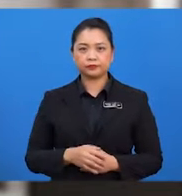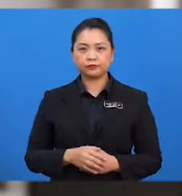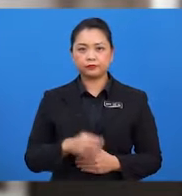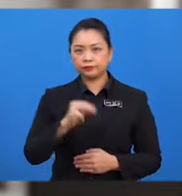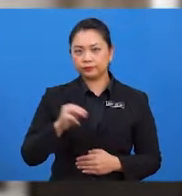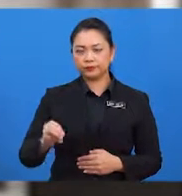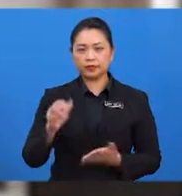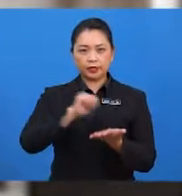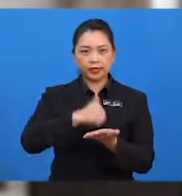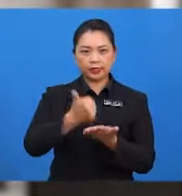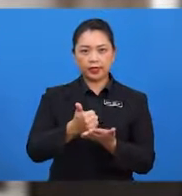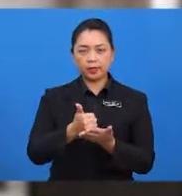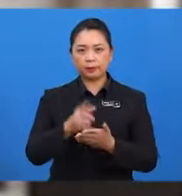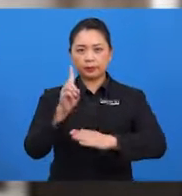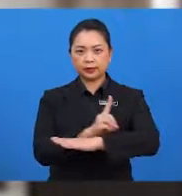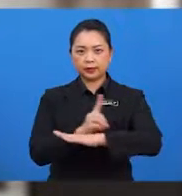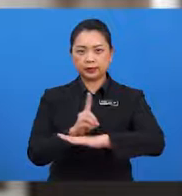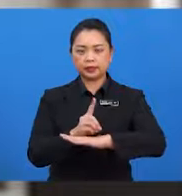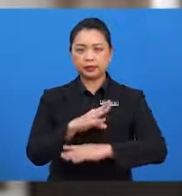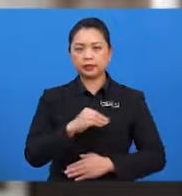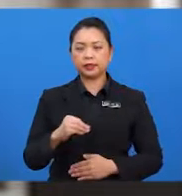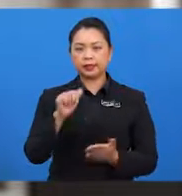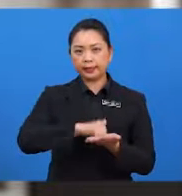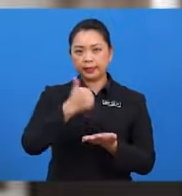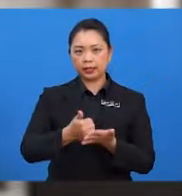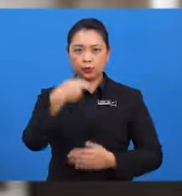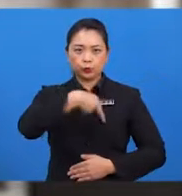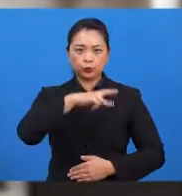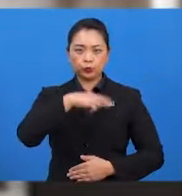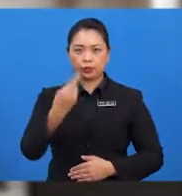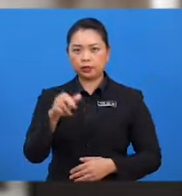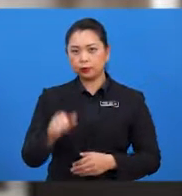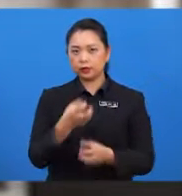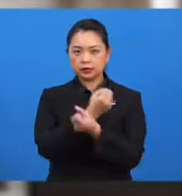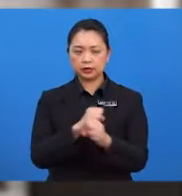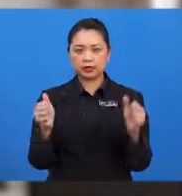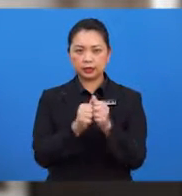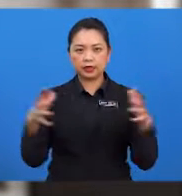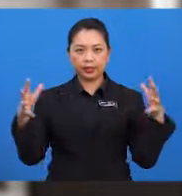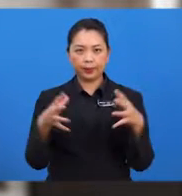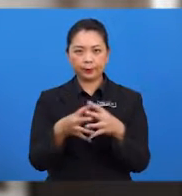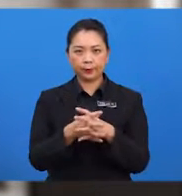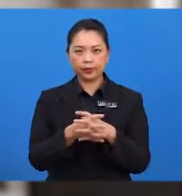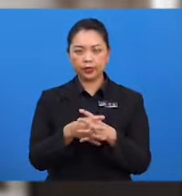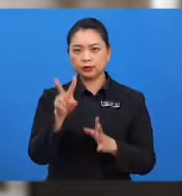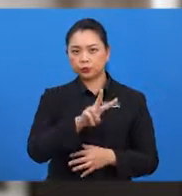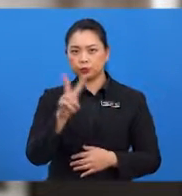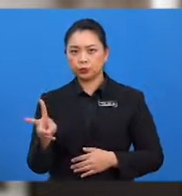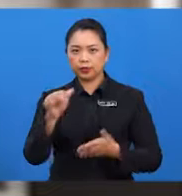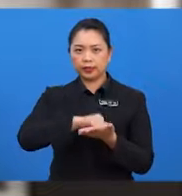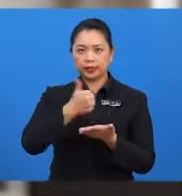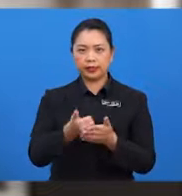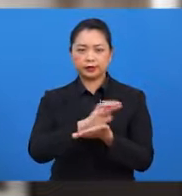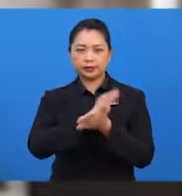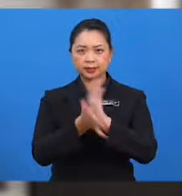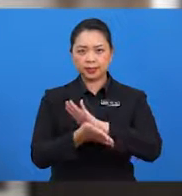Murid-murid, akaun perdagangan dan akaun untung rugi boleh juga disediakan dengan menggabungkan kedua-dua akaun ini